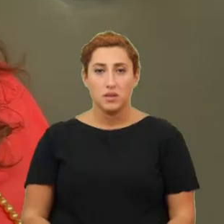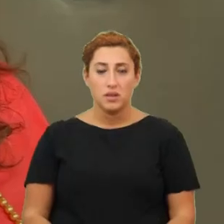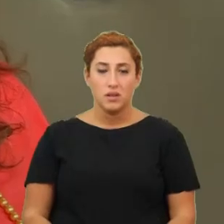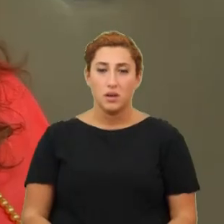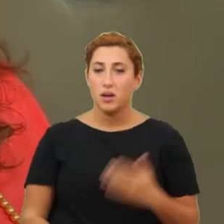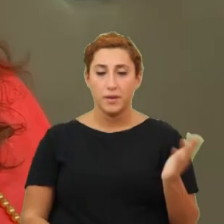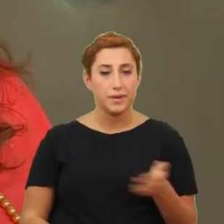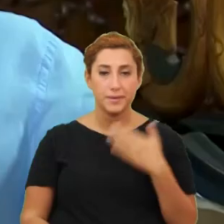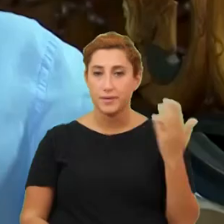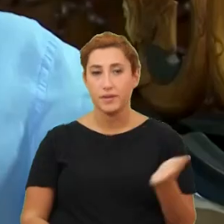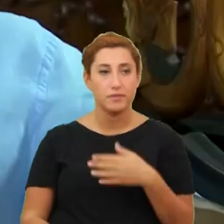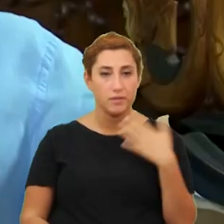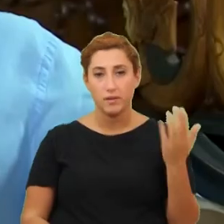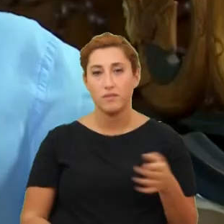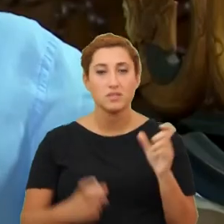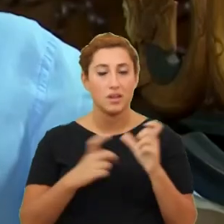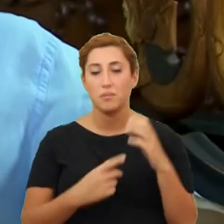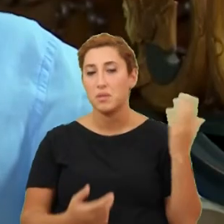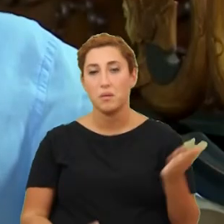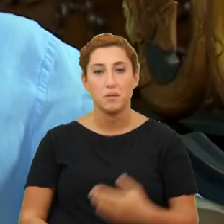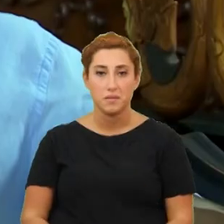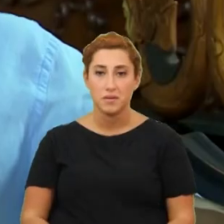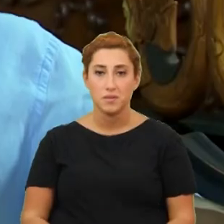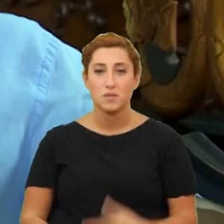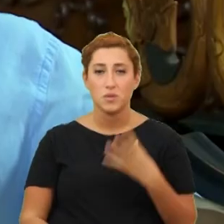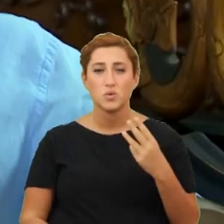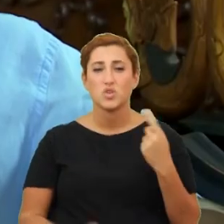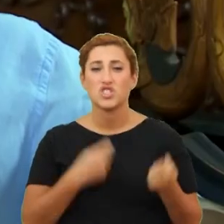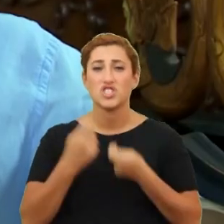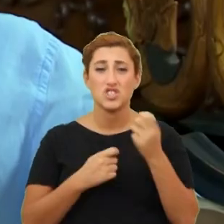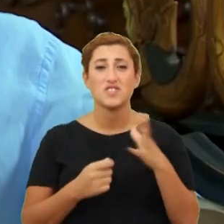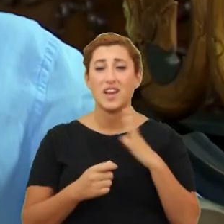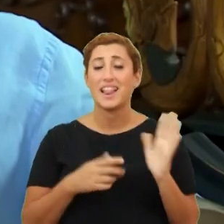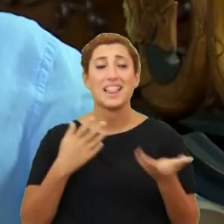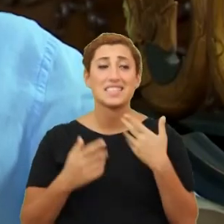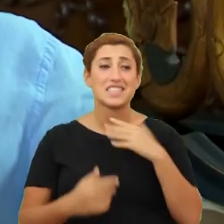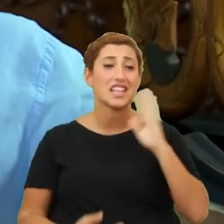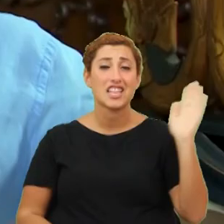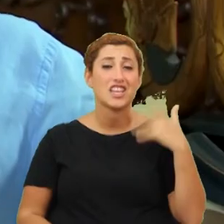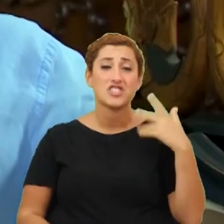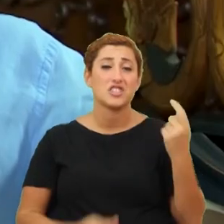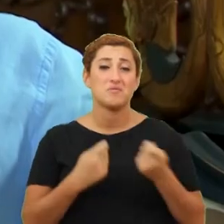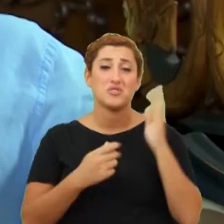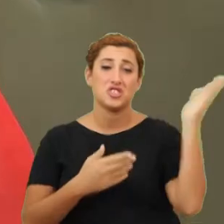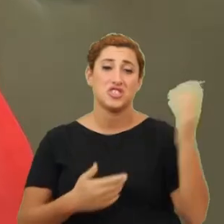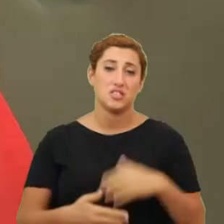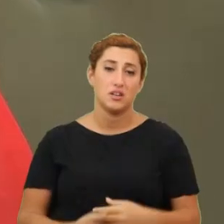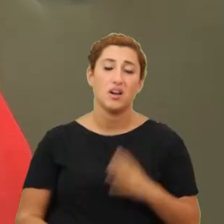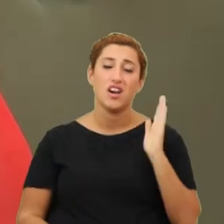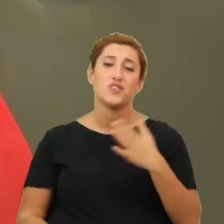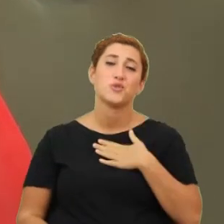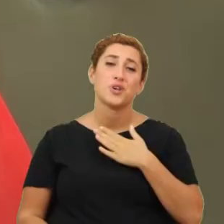Of, of, of, of Serpil of. O kadar çok işim var ki nasıl gideceğim ben şirkete ya?